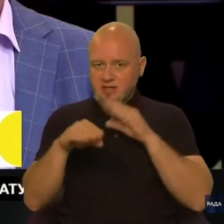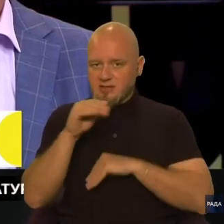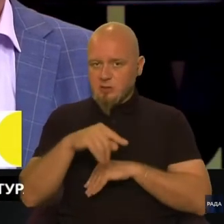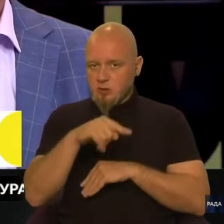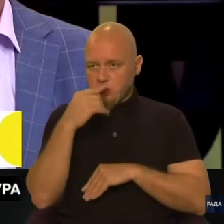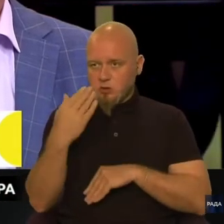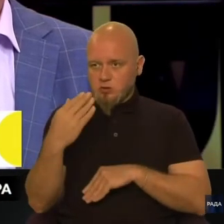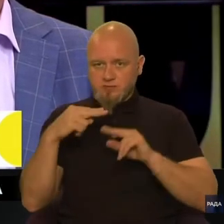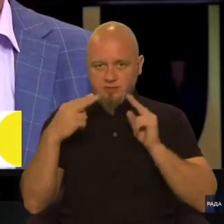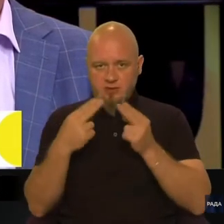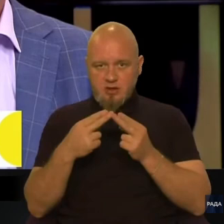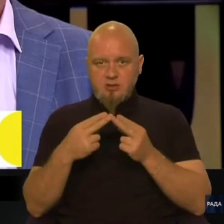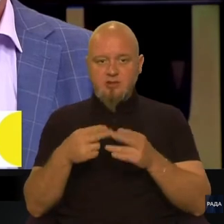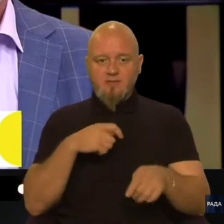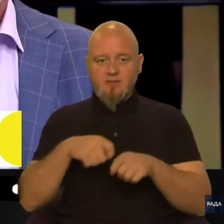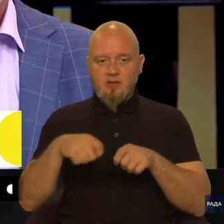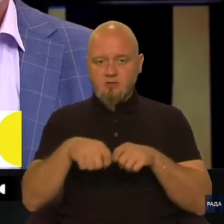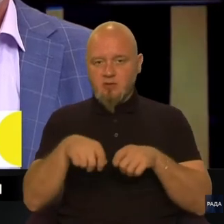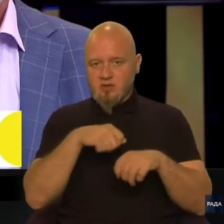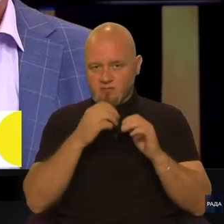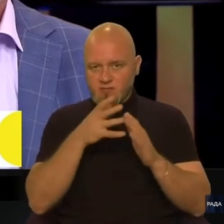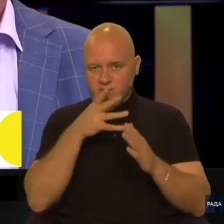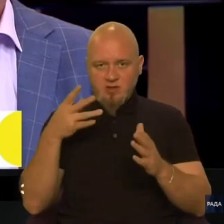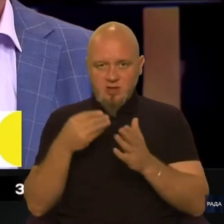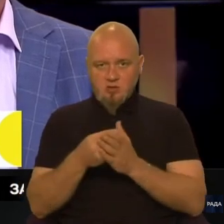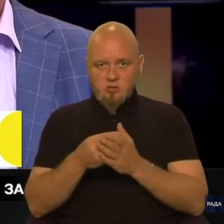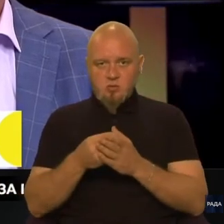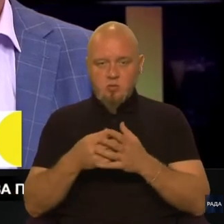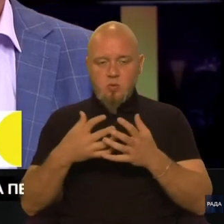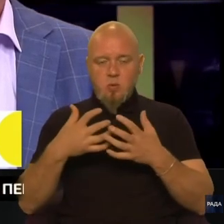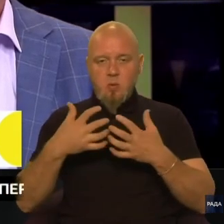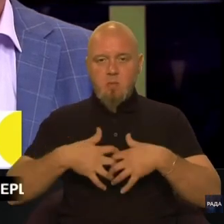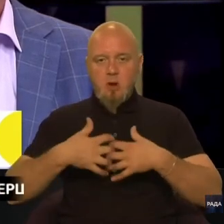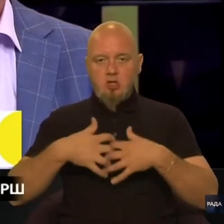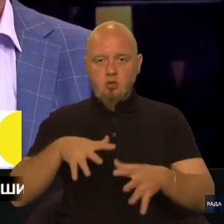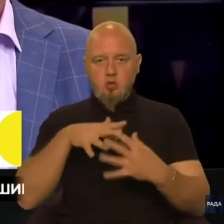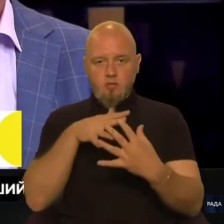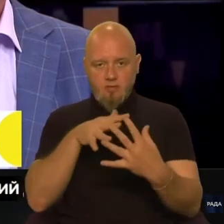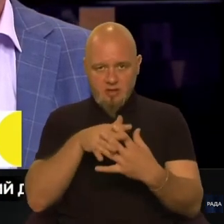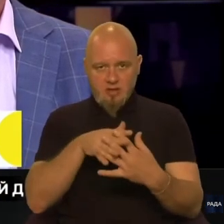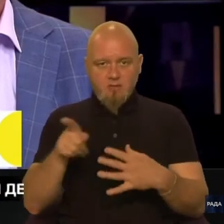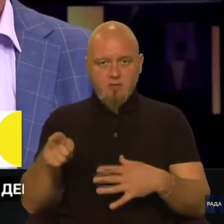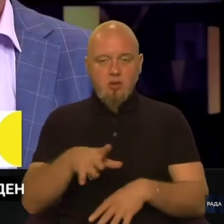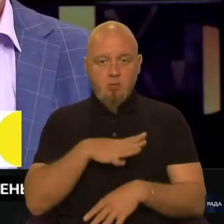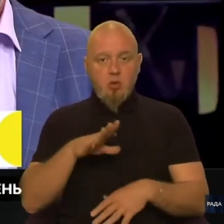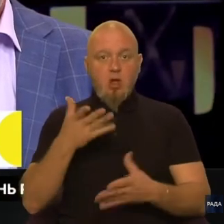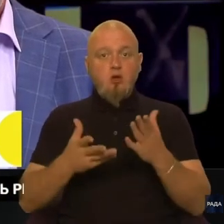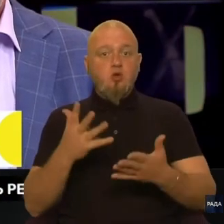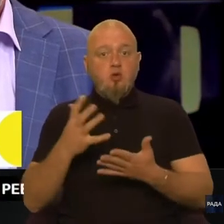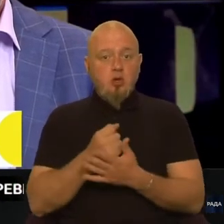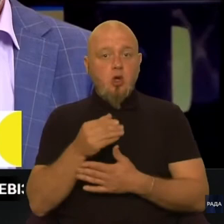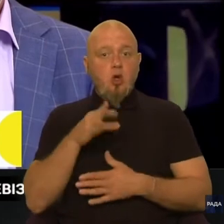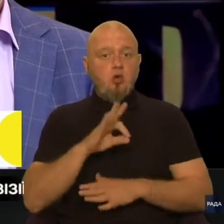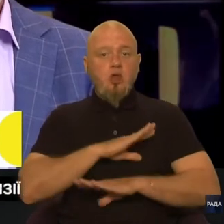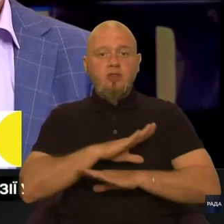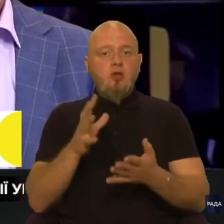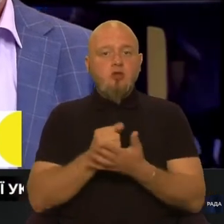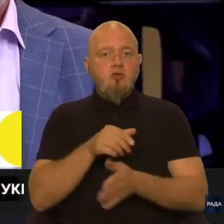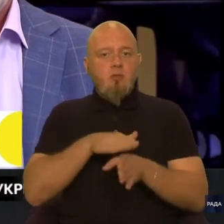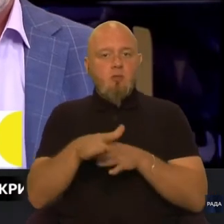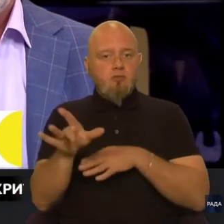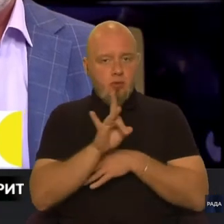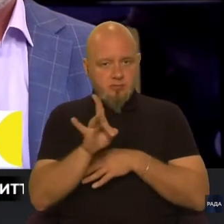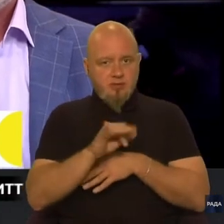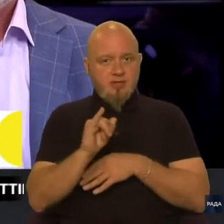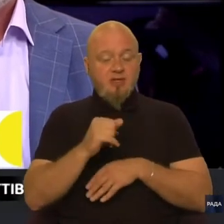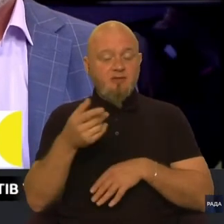Російської Федерації фінансувати власну машину війни вона була якщо її досягнута то не досягнута в повному обсязі